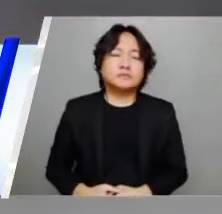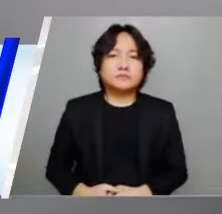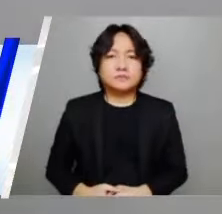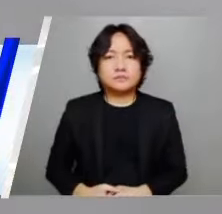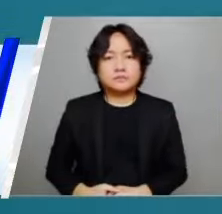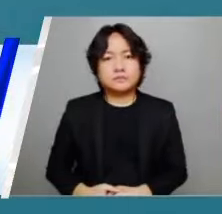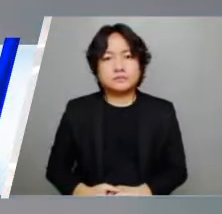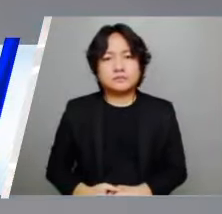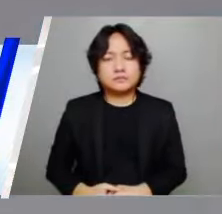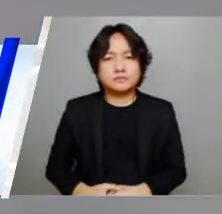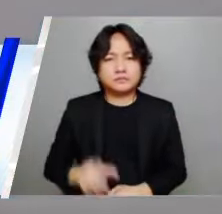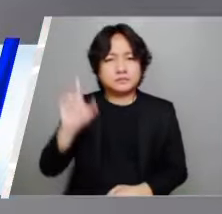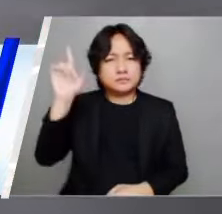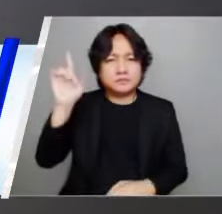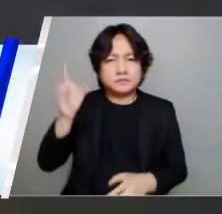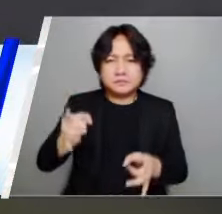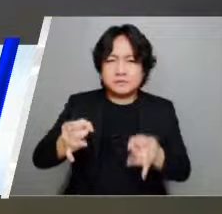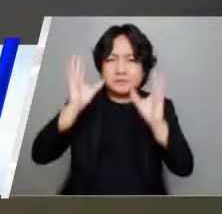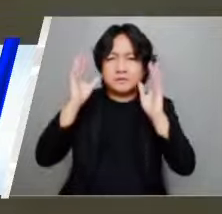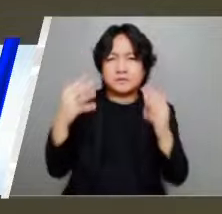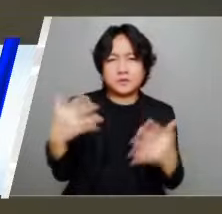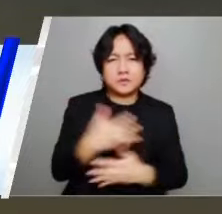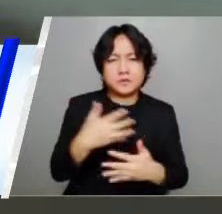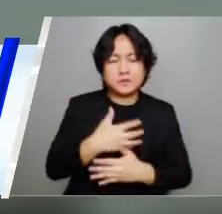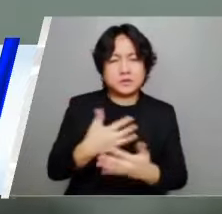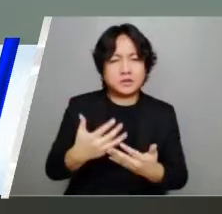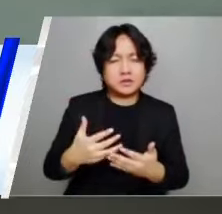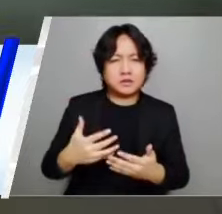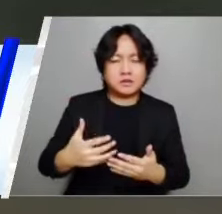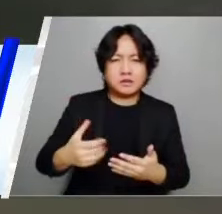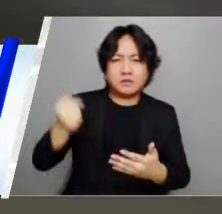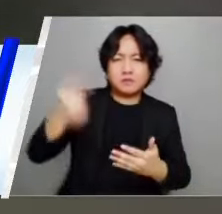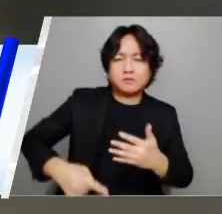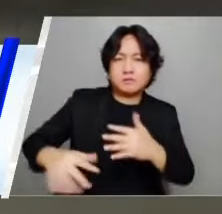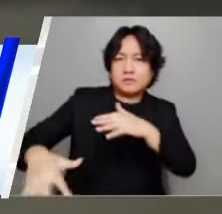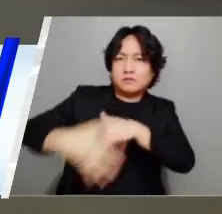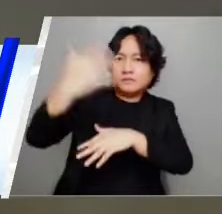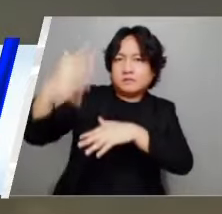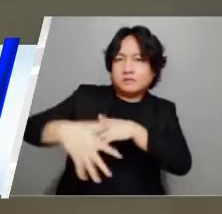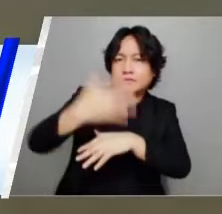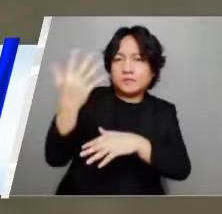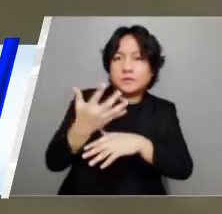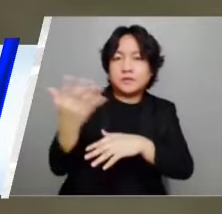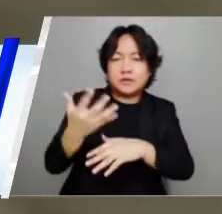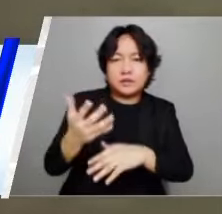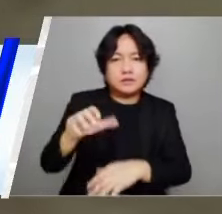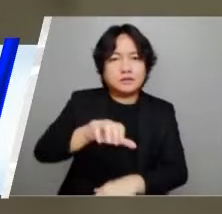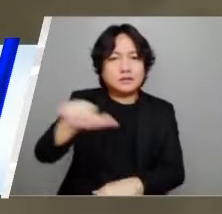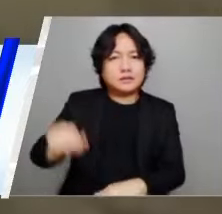Katakot-takot na naglalaki ang alon ang naranasan sa dagat na sakop ng Apari, Cagayan.